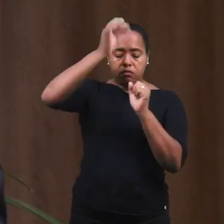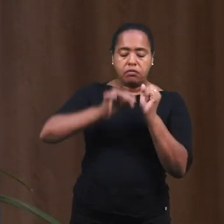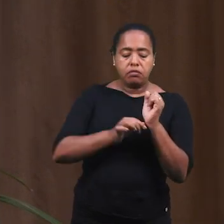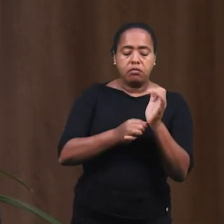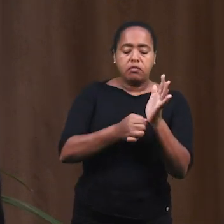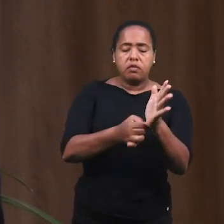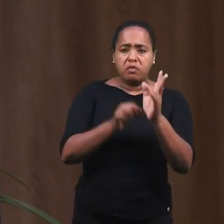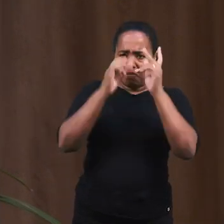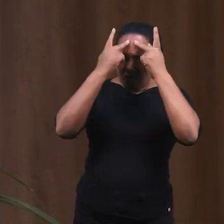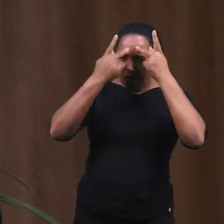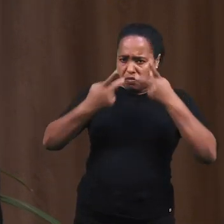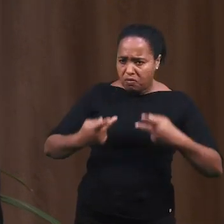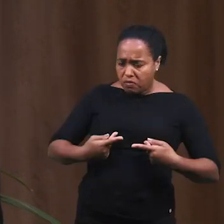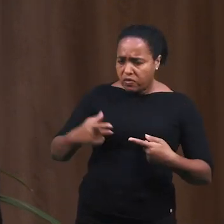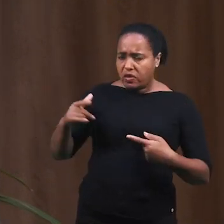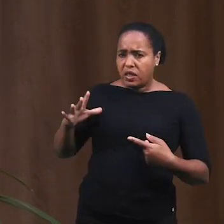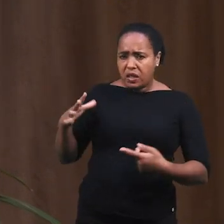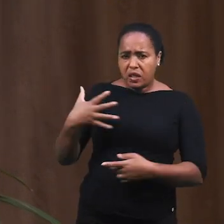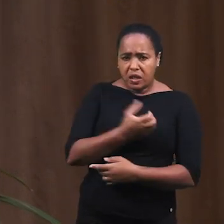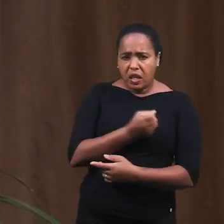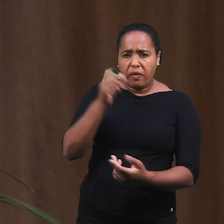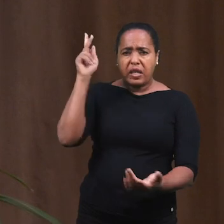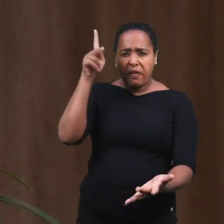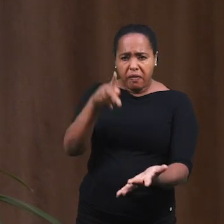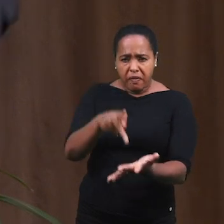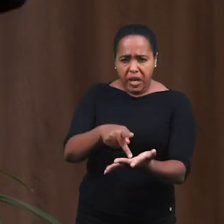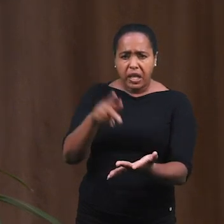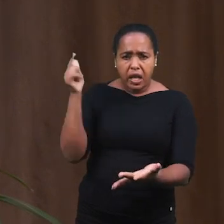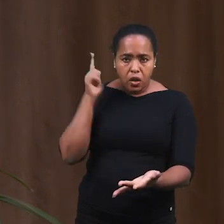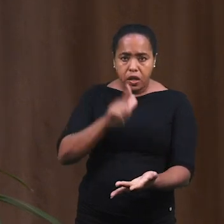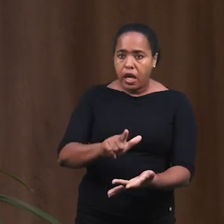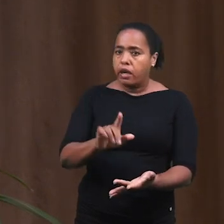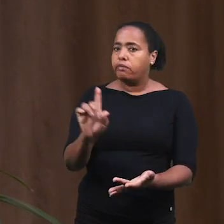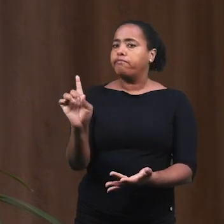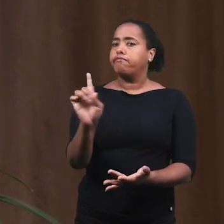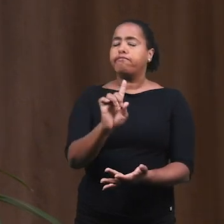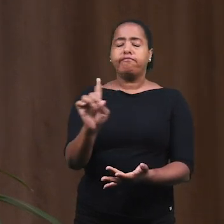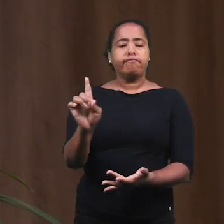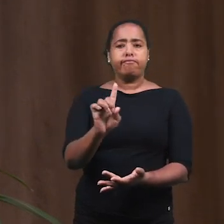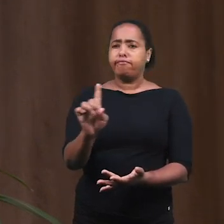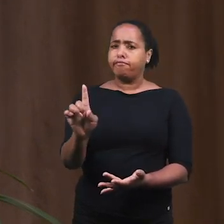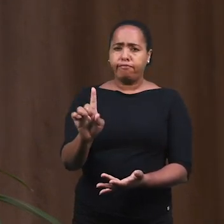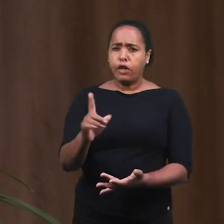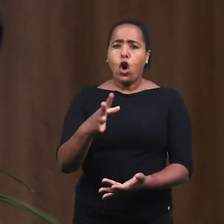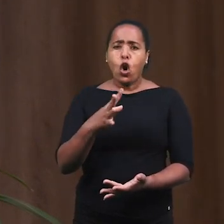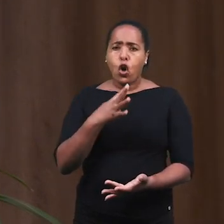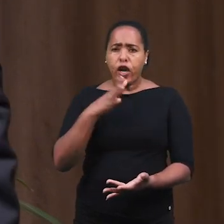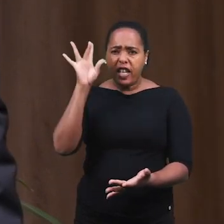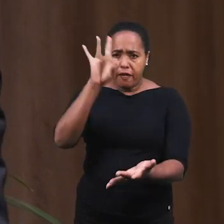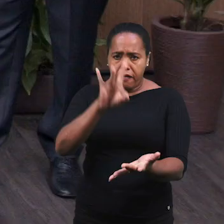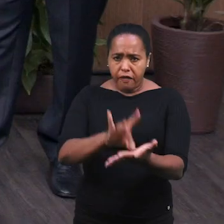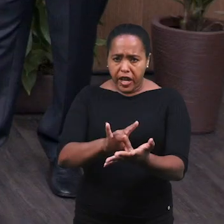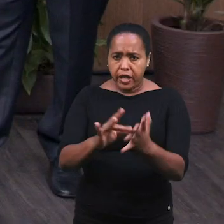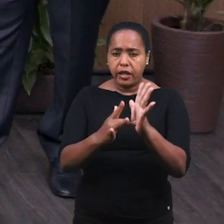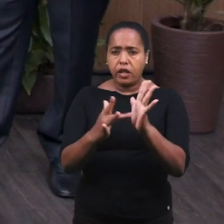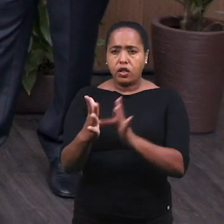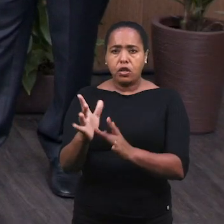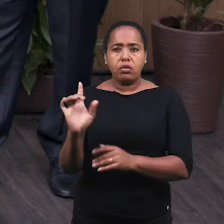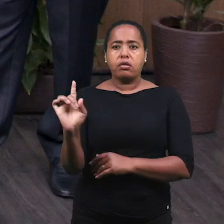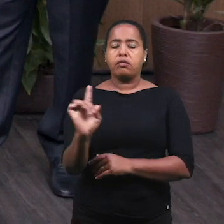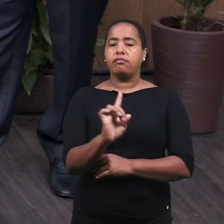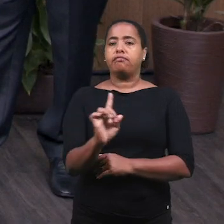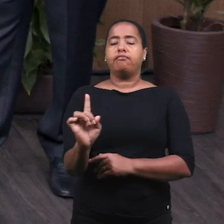Посредством действия Духа Святого человек не может достичь истинного спасения. Человек не знает, кто такой на самом